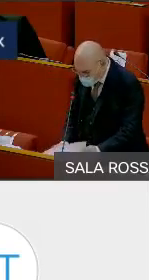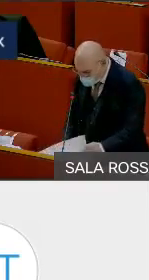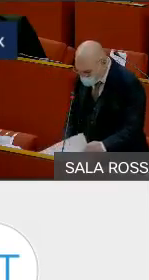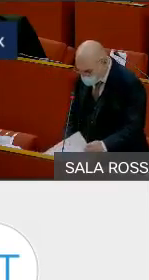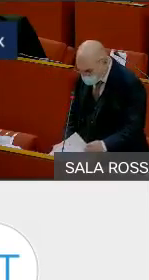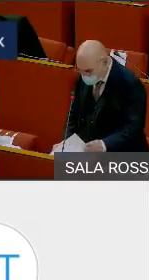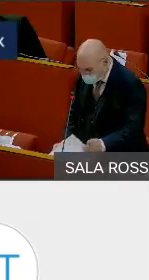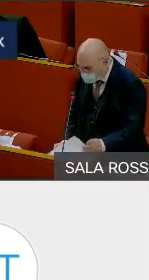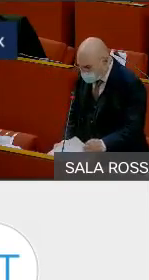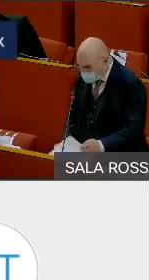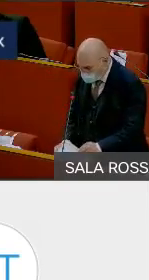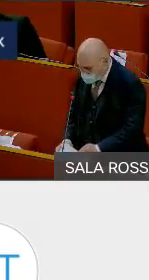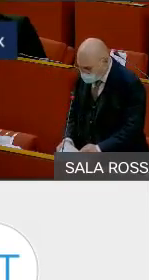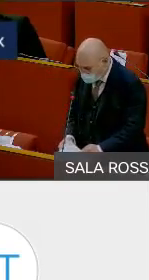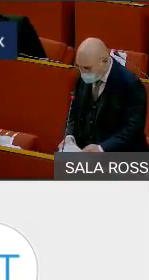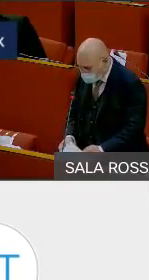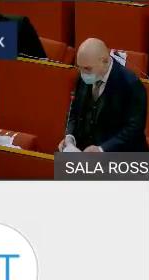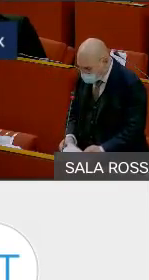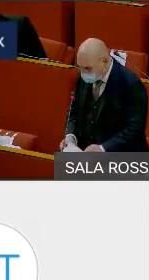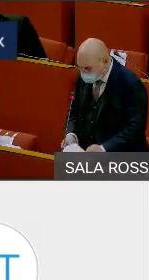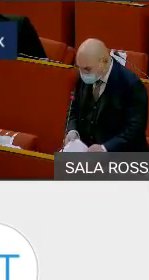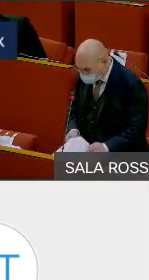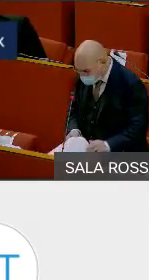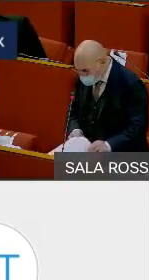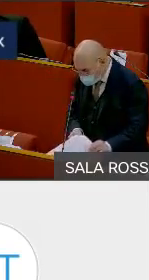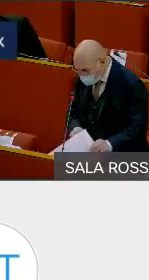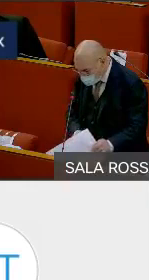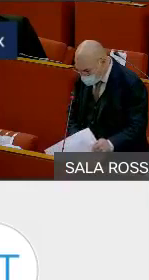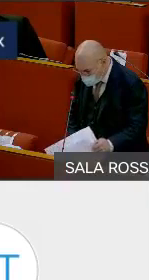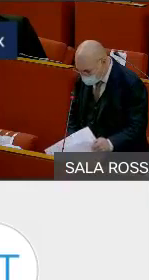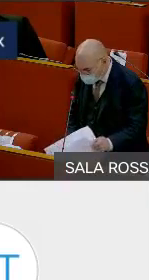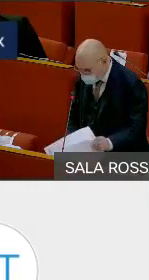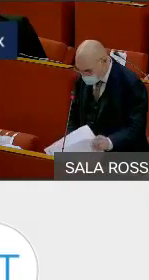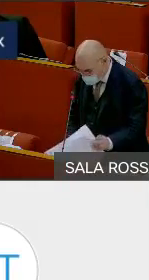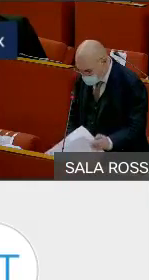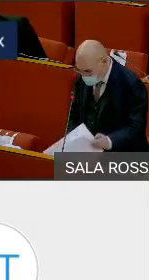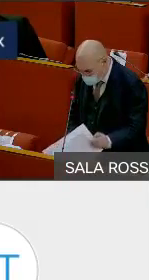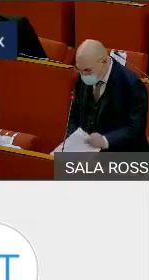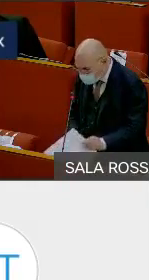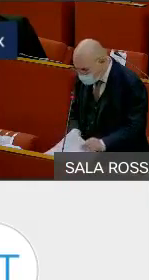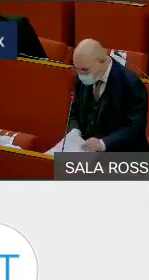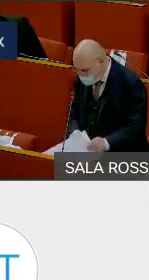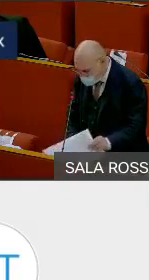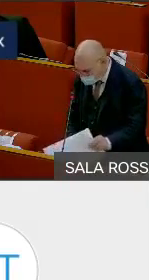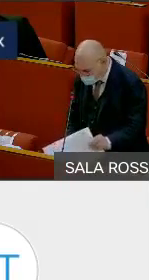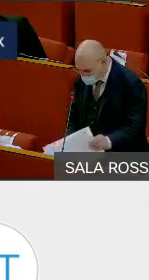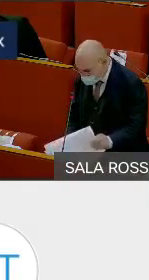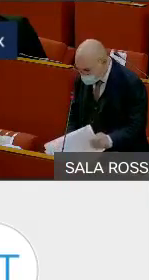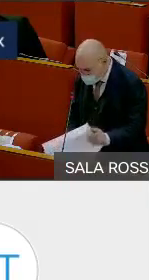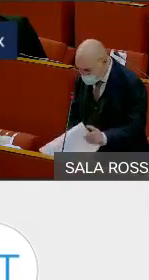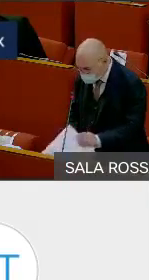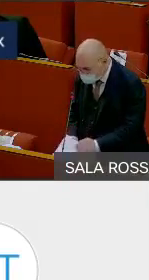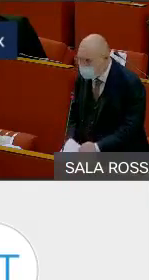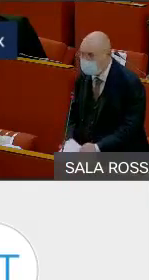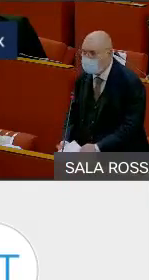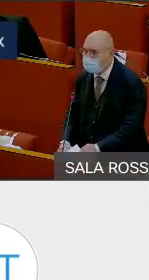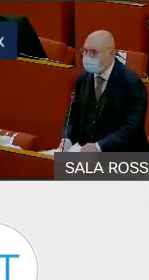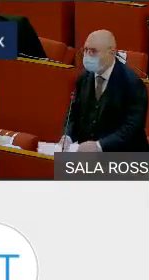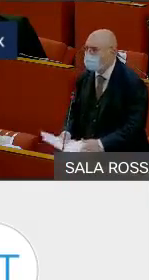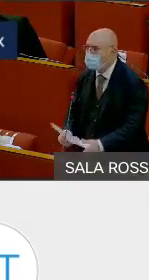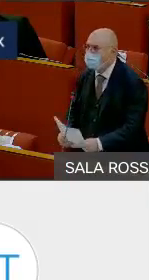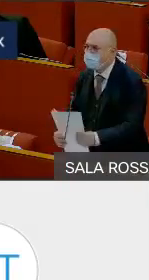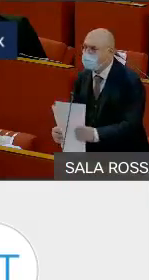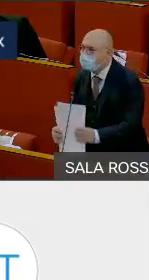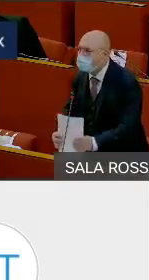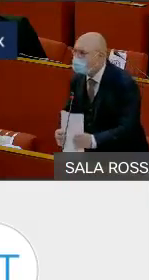miei emendamenti invece il 10 24 il 26 e il 33 come di